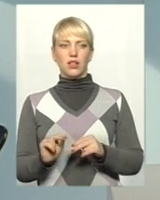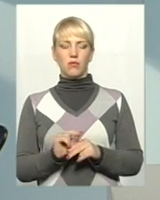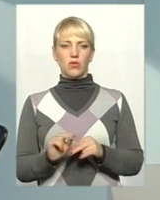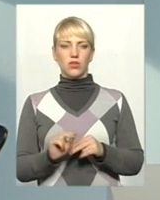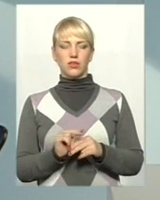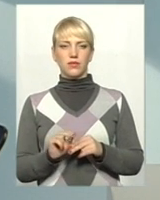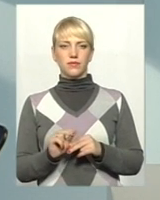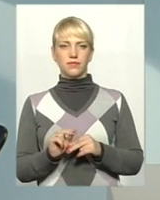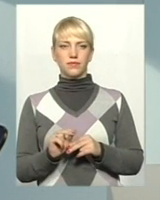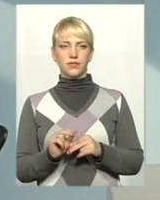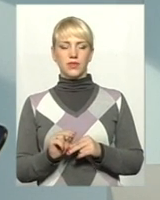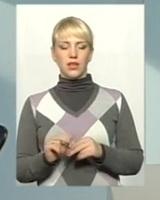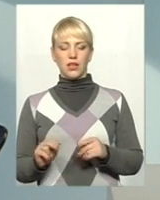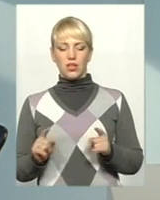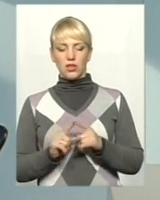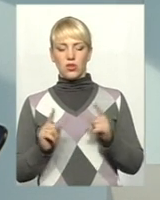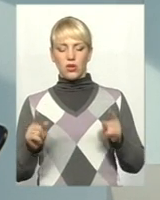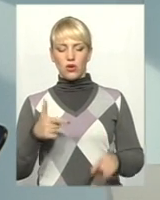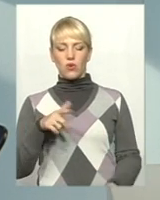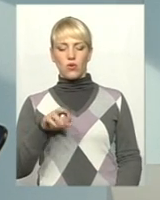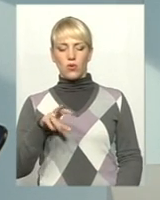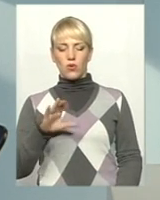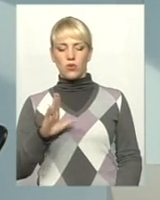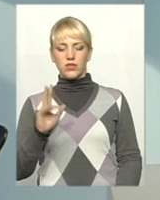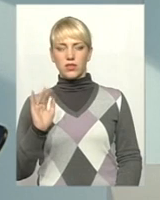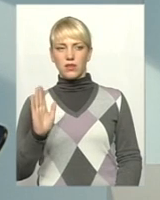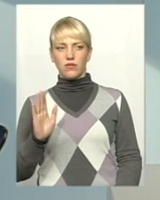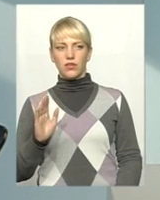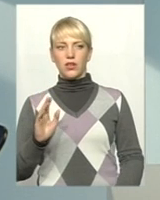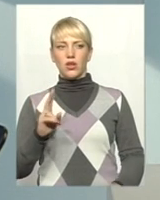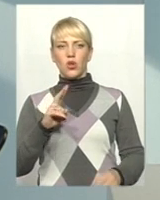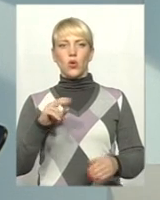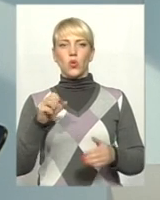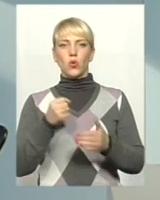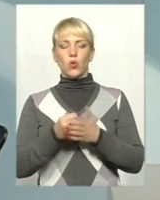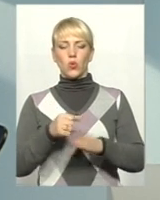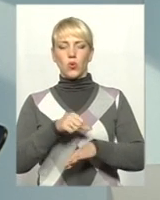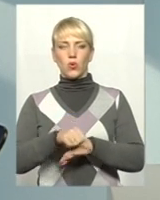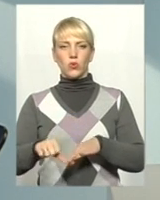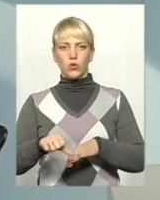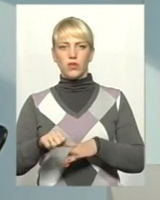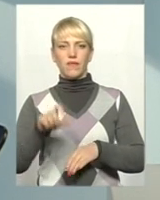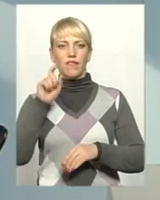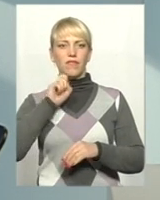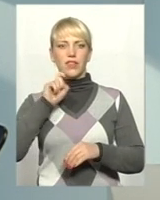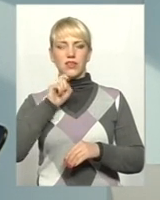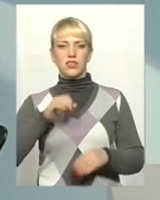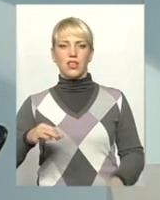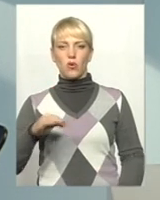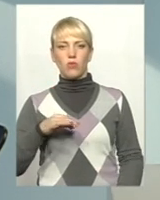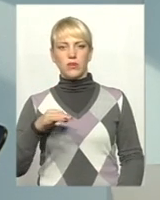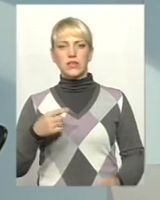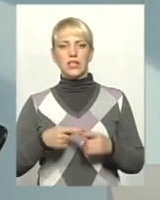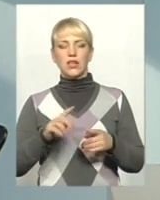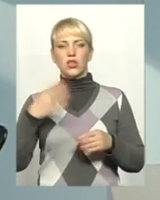всього, ремонт ділянки дороги від Голоскова і аж до кордону з Вінницької області. Це більше 40 кілометрів.